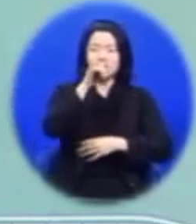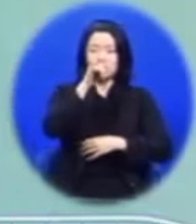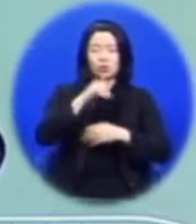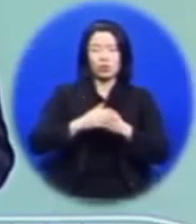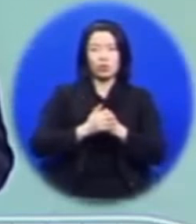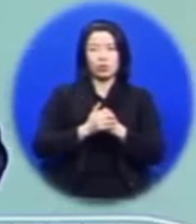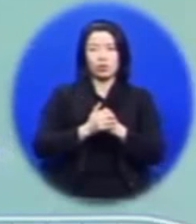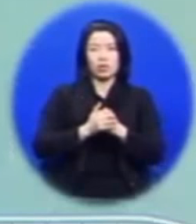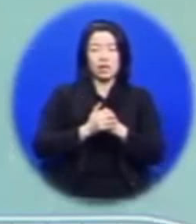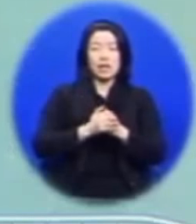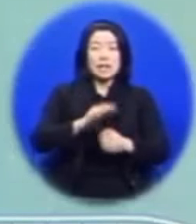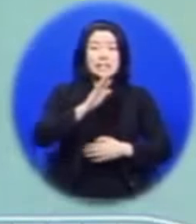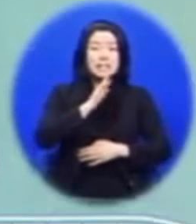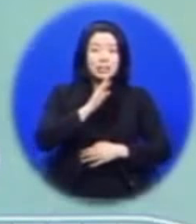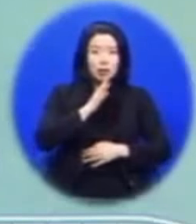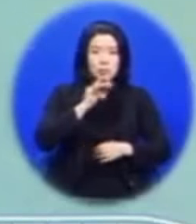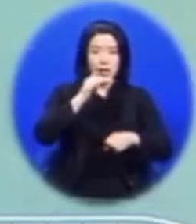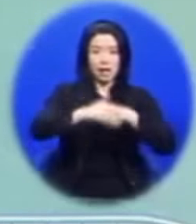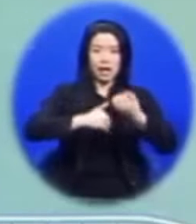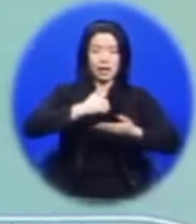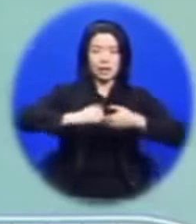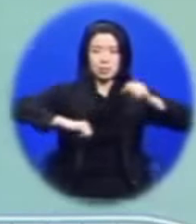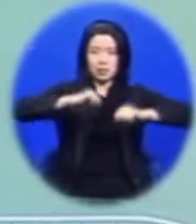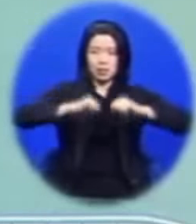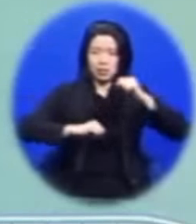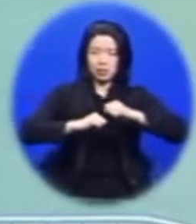많습니다 정말 하나님의